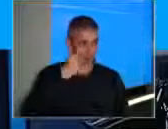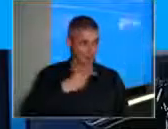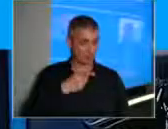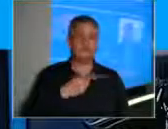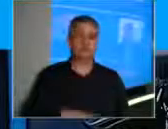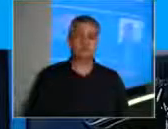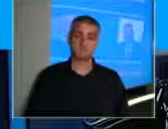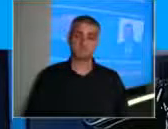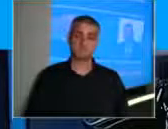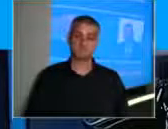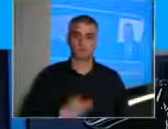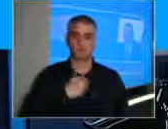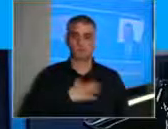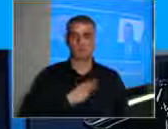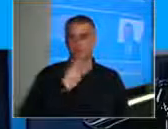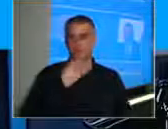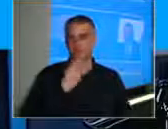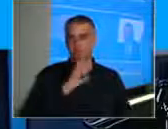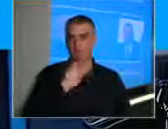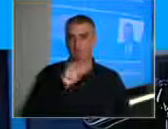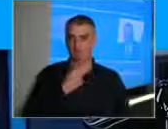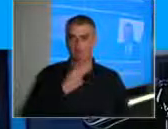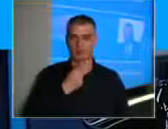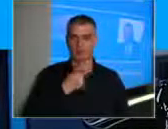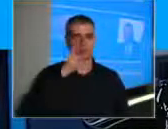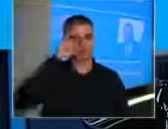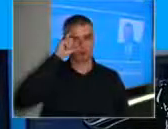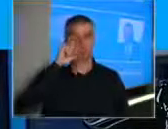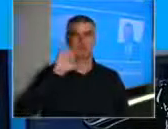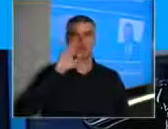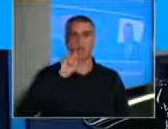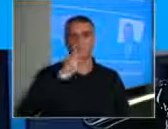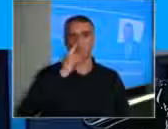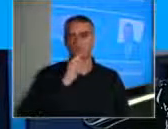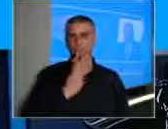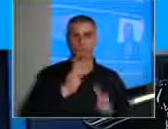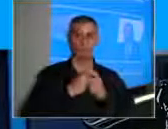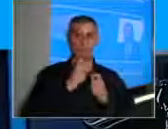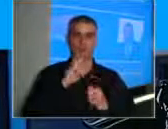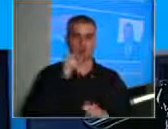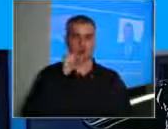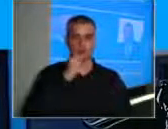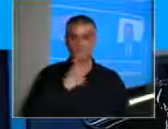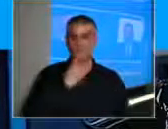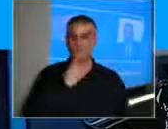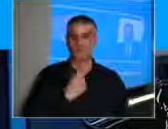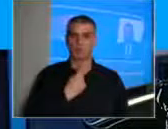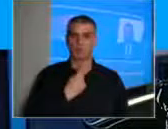רוצה שתגיב על דברים שאומר בוגי יעלון, מספר 2 בכחול לבן. הוא